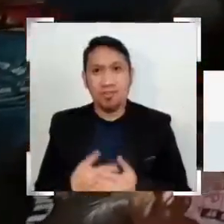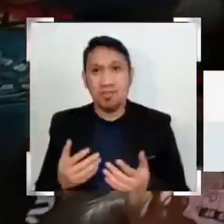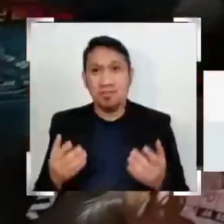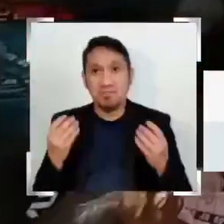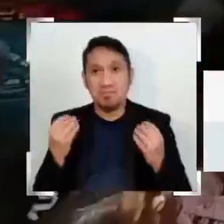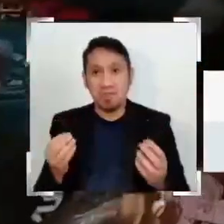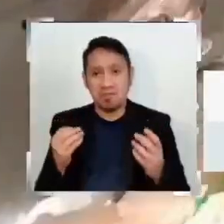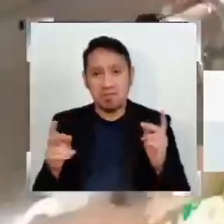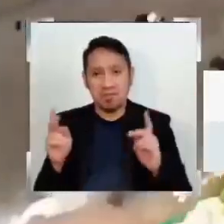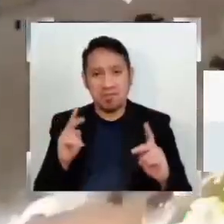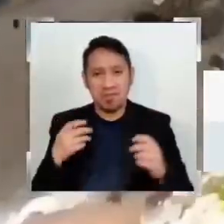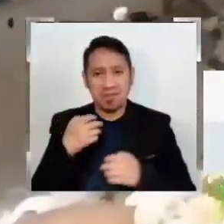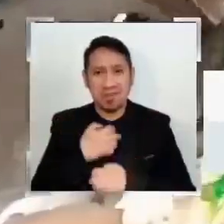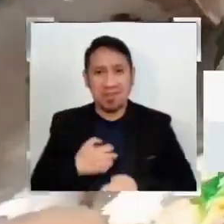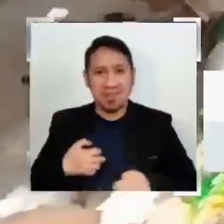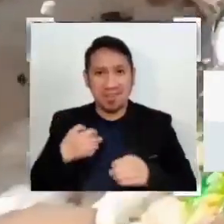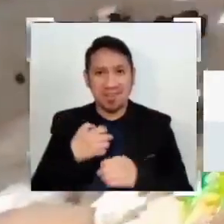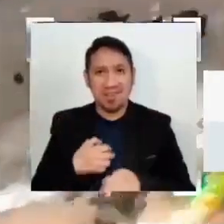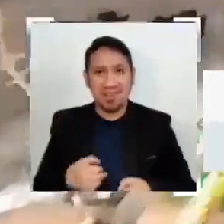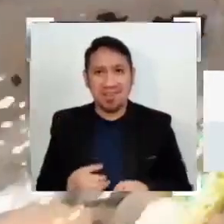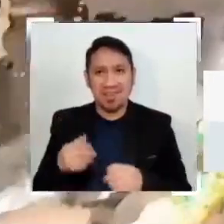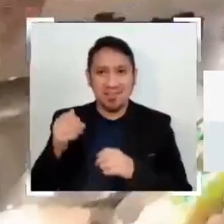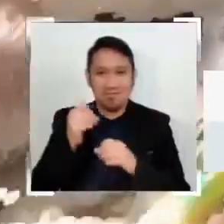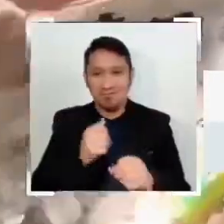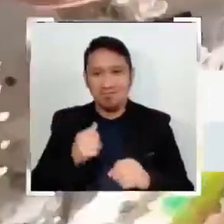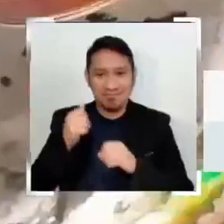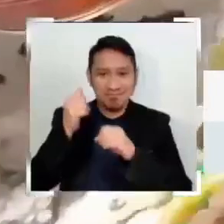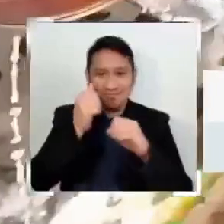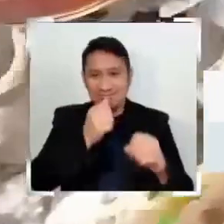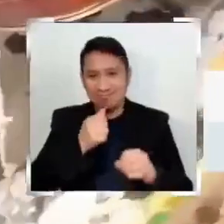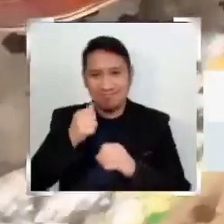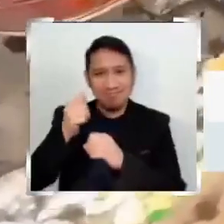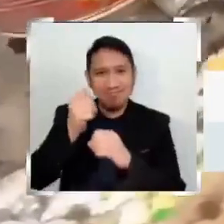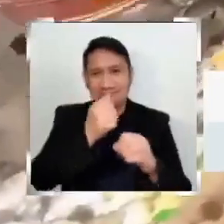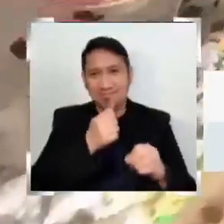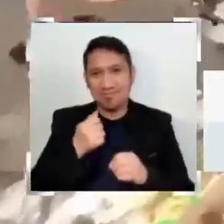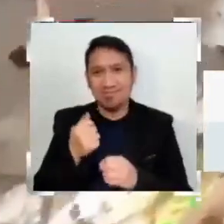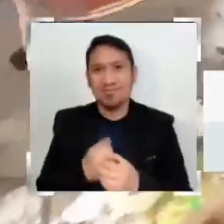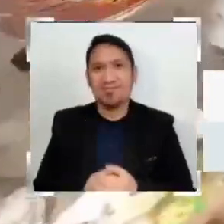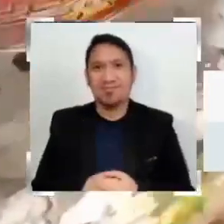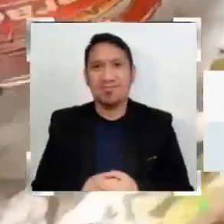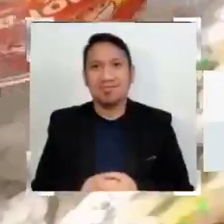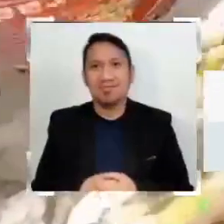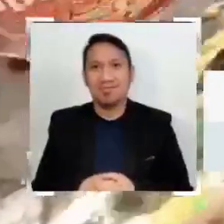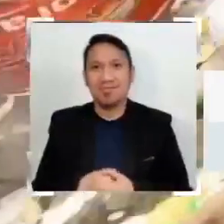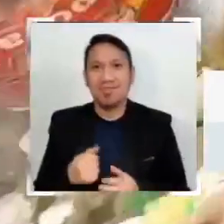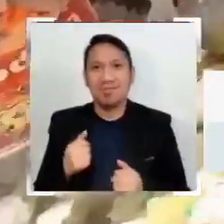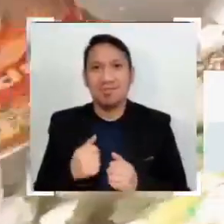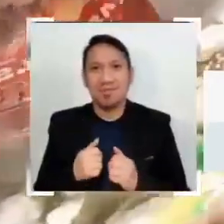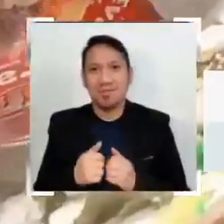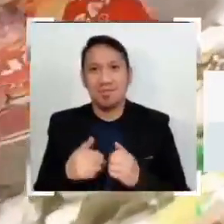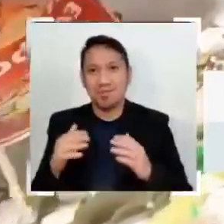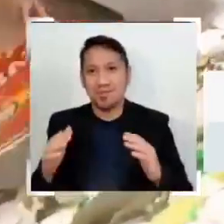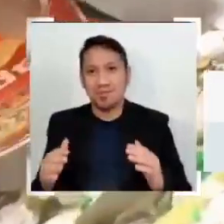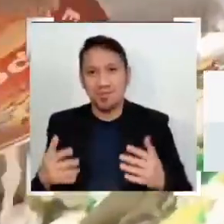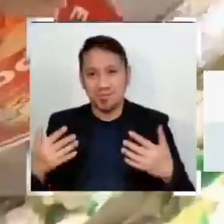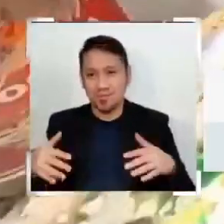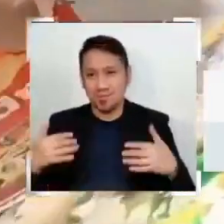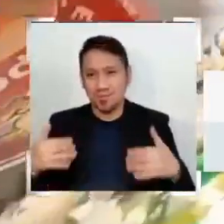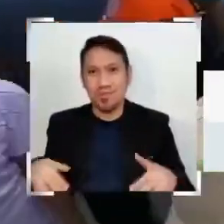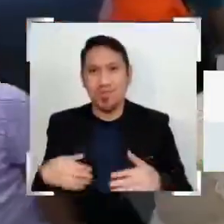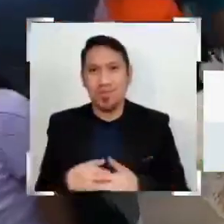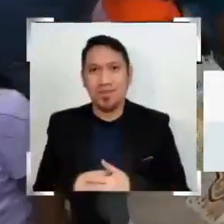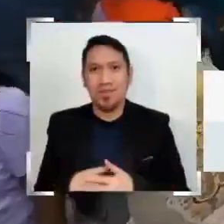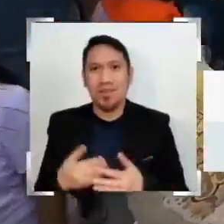residente sa paghahalo ng mga sangkap para sa kanilang overloaded at upgraded na palamig. Hindi siyempre mawawala ang